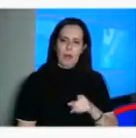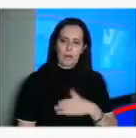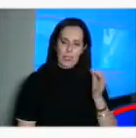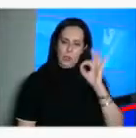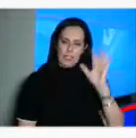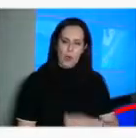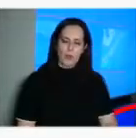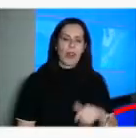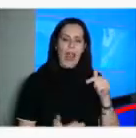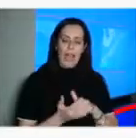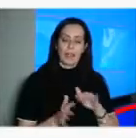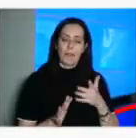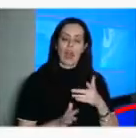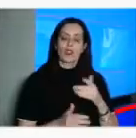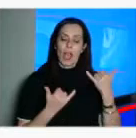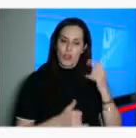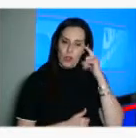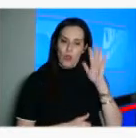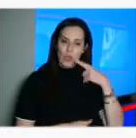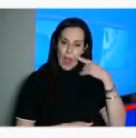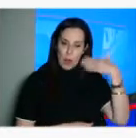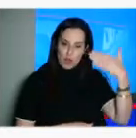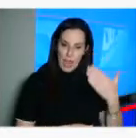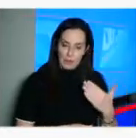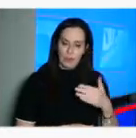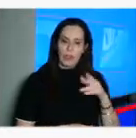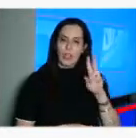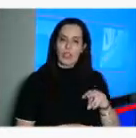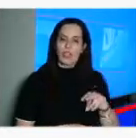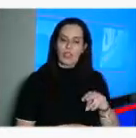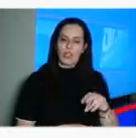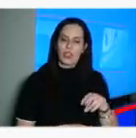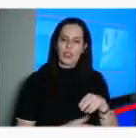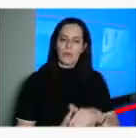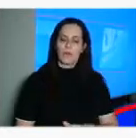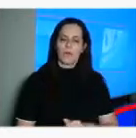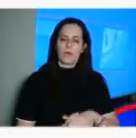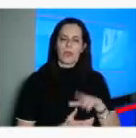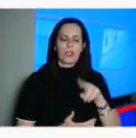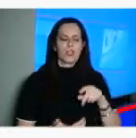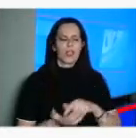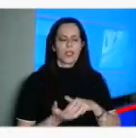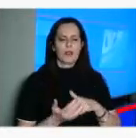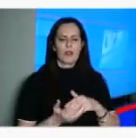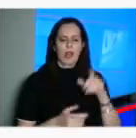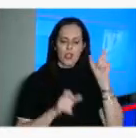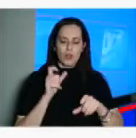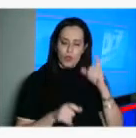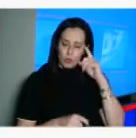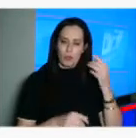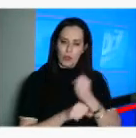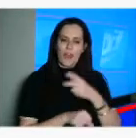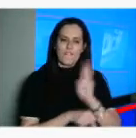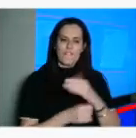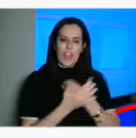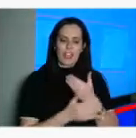סיכוי. לכן, מה שהביא אותי היום לחשוב, שעוד כמה שנים, יהיה דרישה, כמו שיש עיתונאי, יהיה דרישה לפייקרים, פייקרים טובים, כי